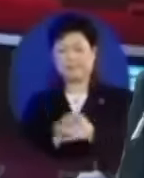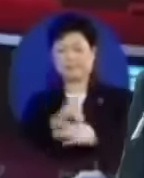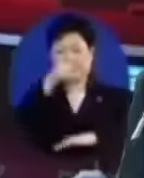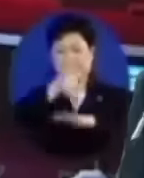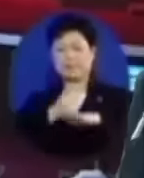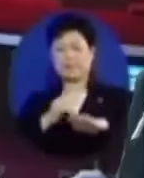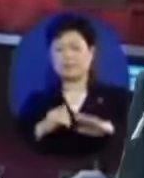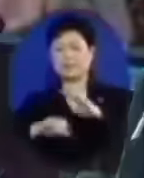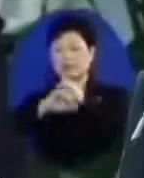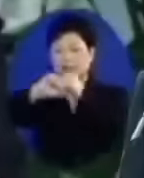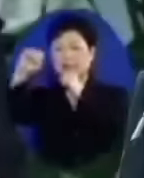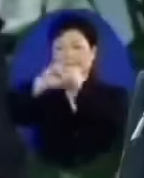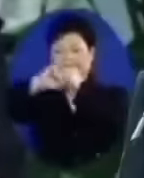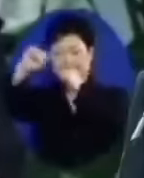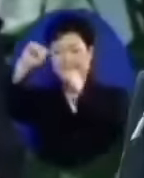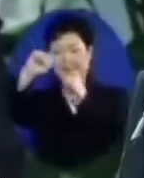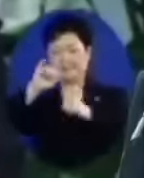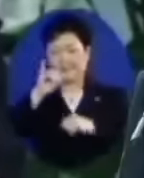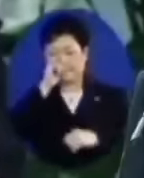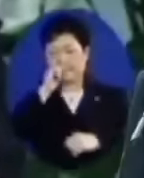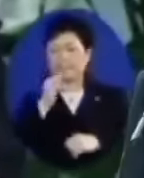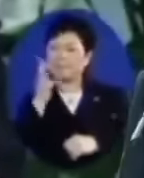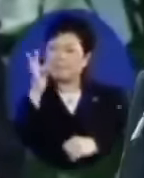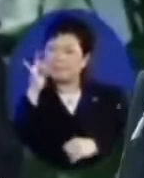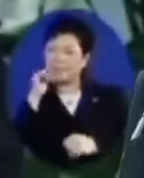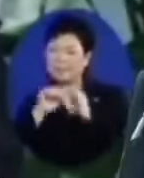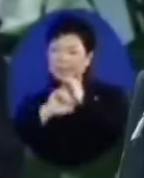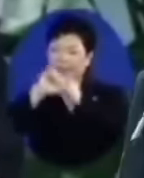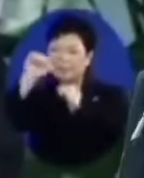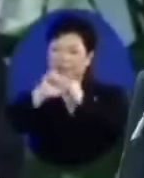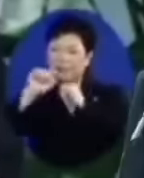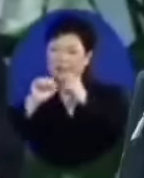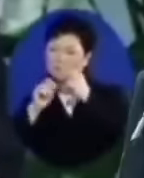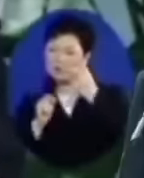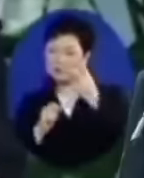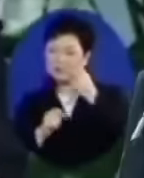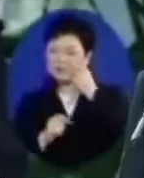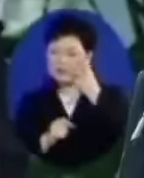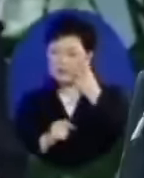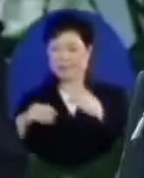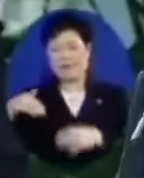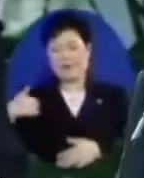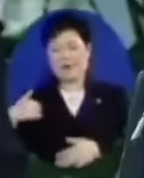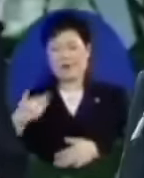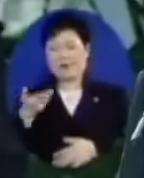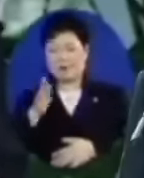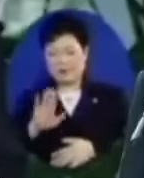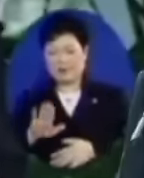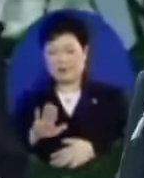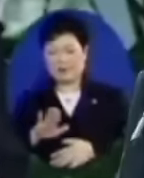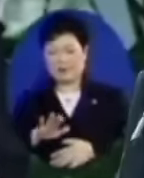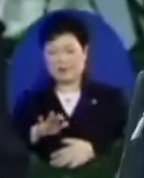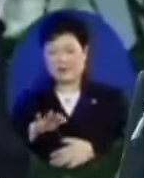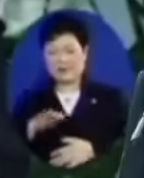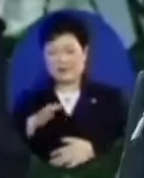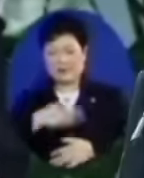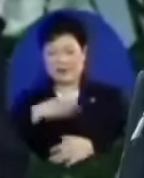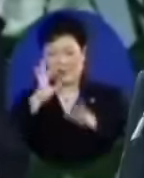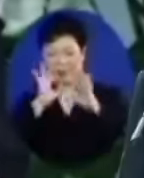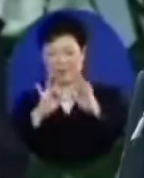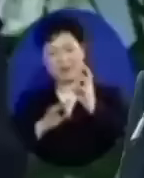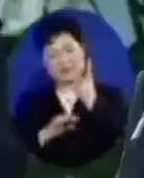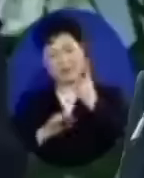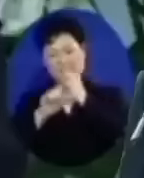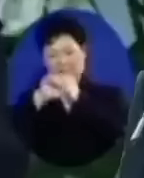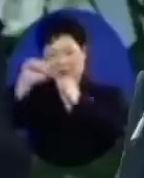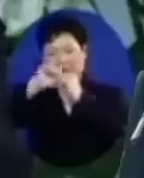마지막 나팔을 했었습니다. 나팔을 몇 번 부는지 모르겠어요. 두 번 부는지 세 번 부는지 모르겠지만 내 보기에는 세 번 부는 것 같아요.